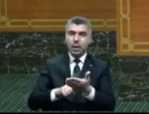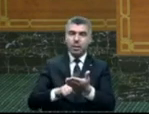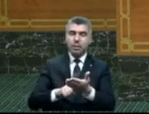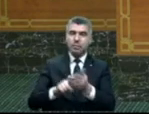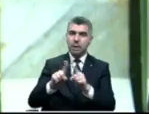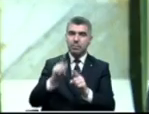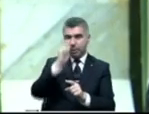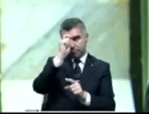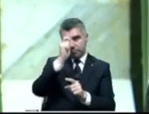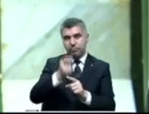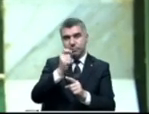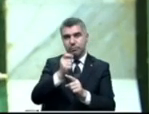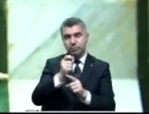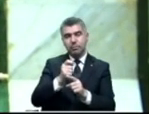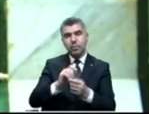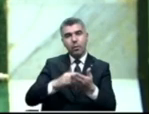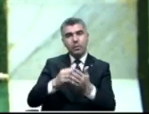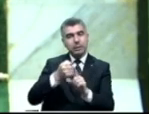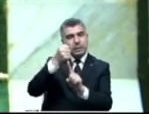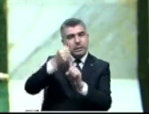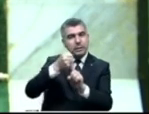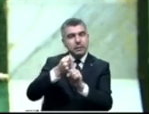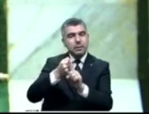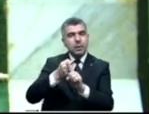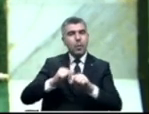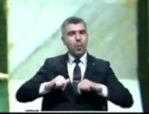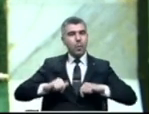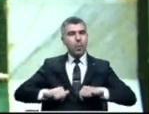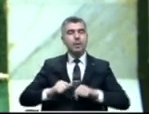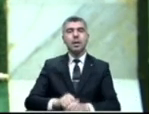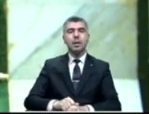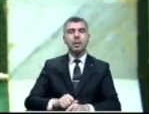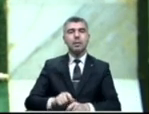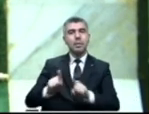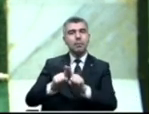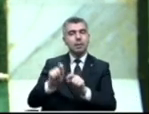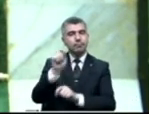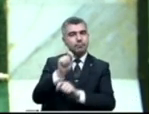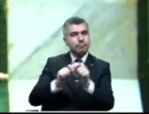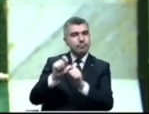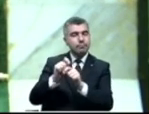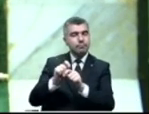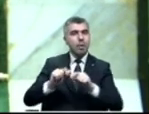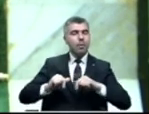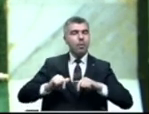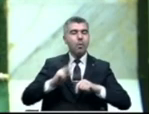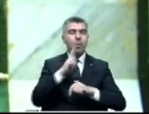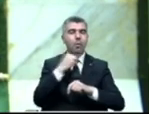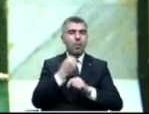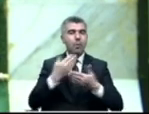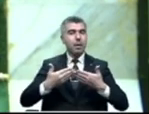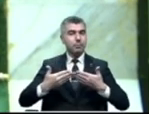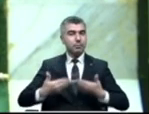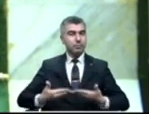أنوه بالمجهودات التي تبذلها الوزارة في هذا الإطار. إن الحكومة